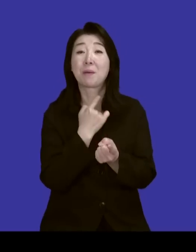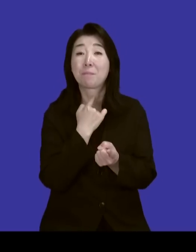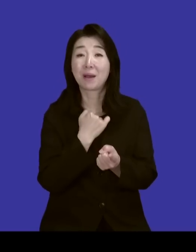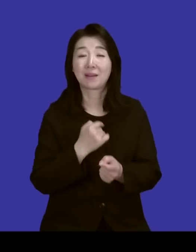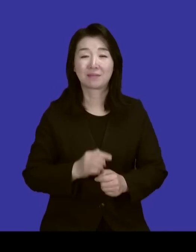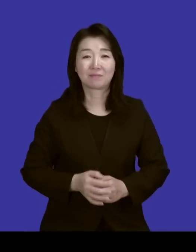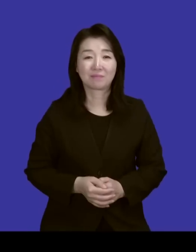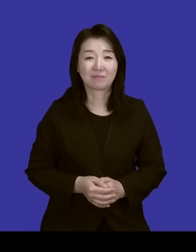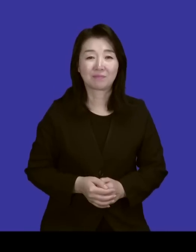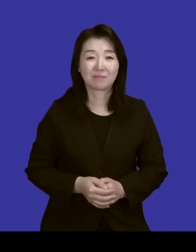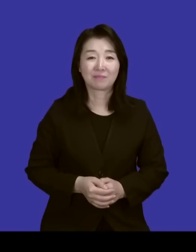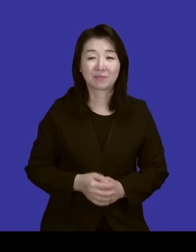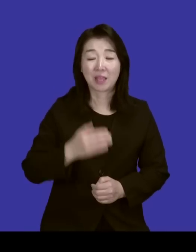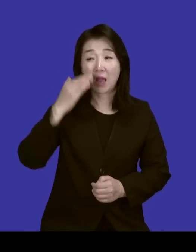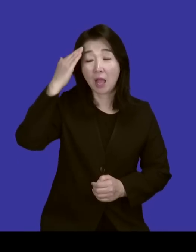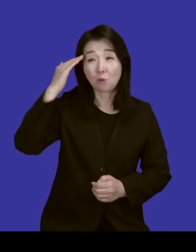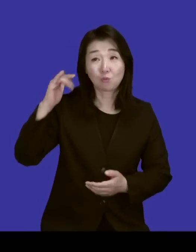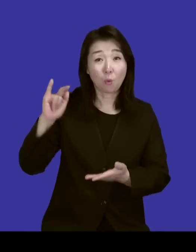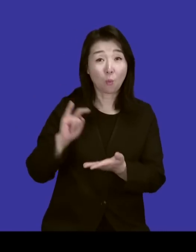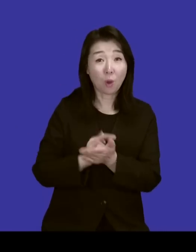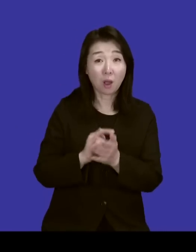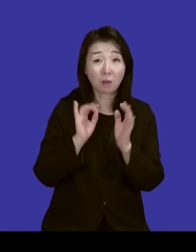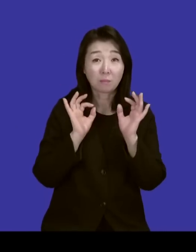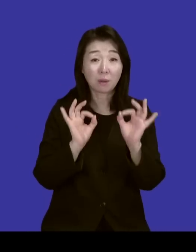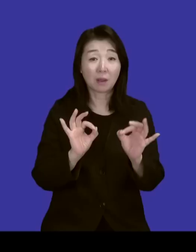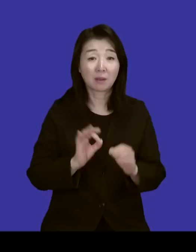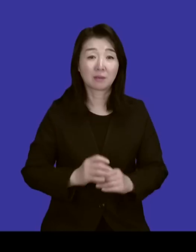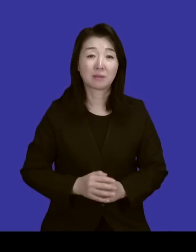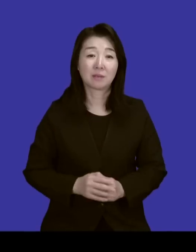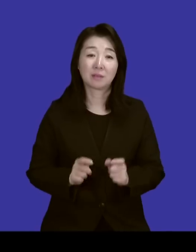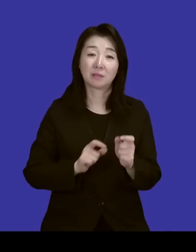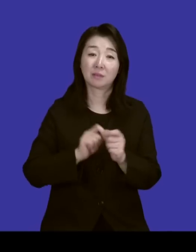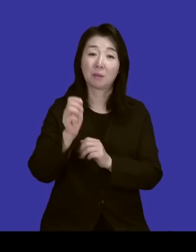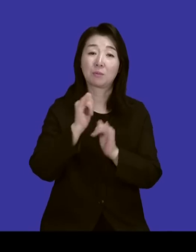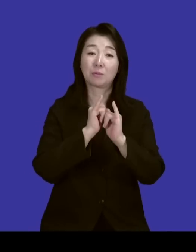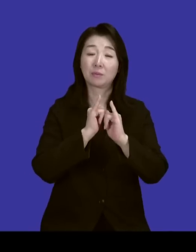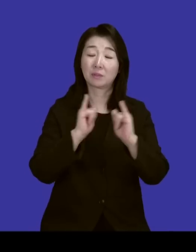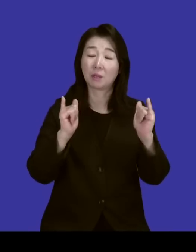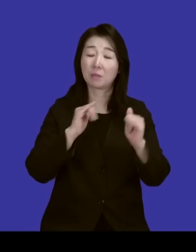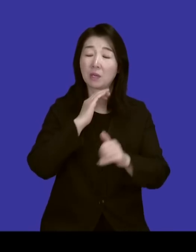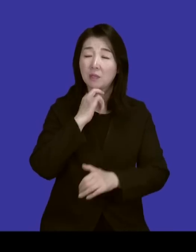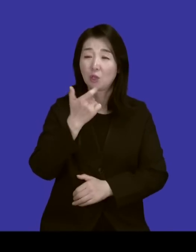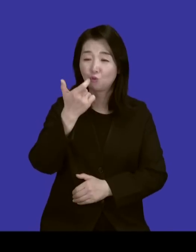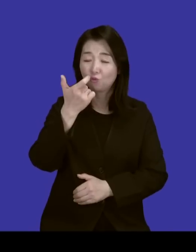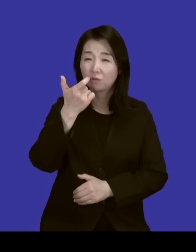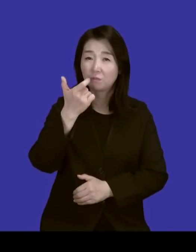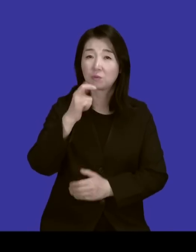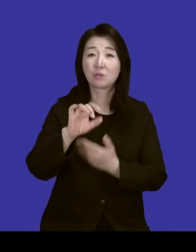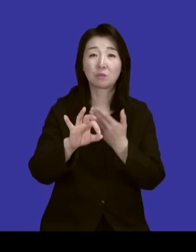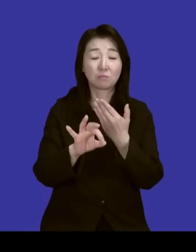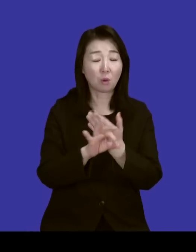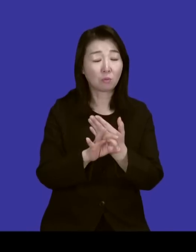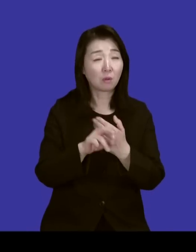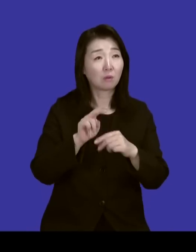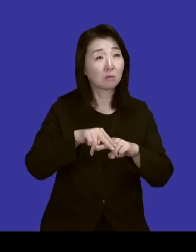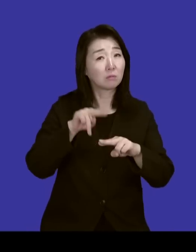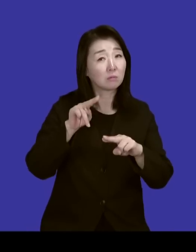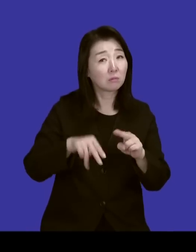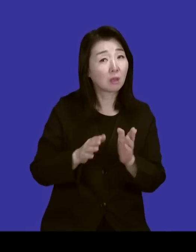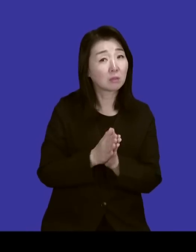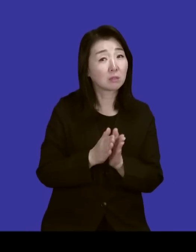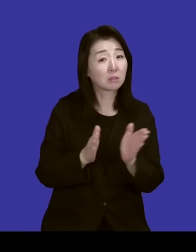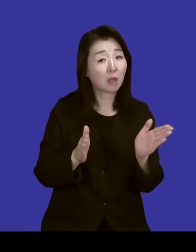제가 막 한국에 나와서 이렇게 보니까 예. 대부분의 사람들이 60이면 벌써 은퇴를 시작하고 예.